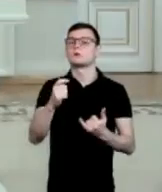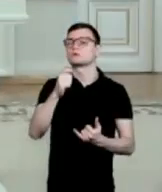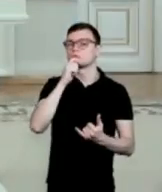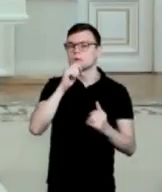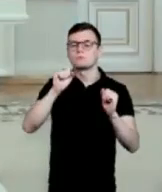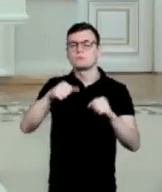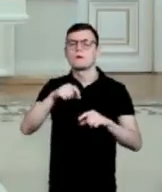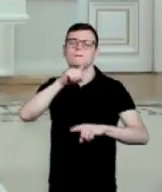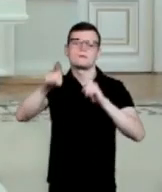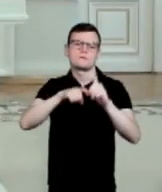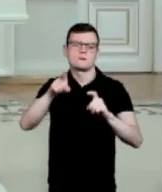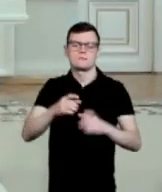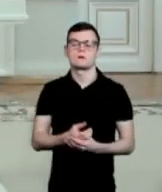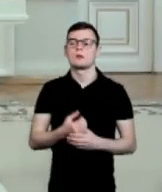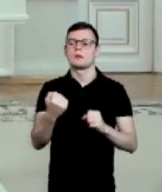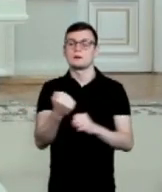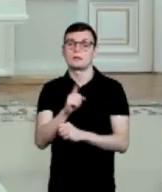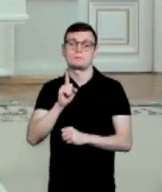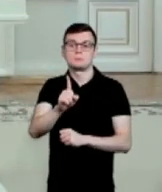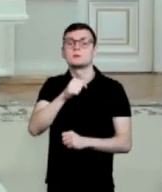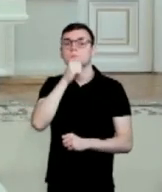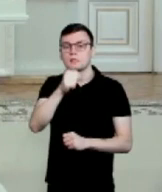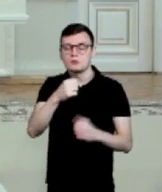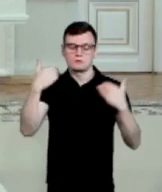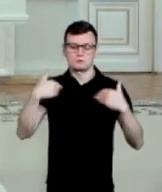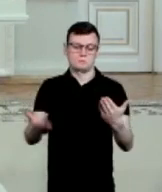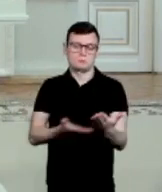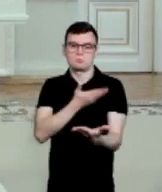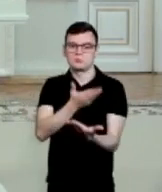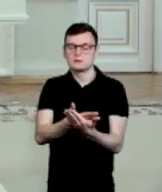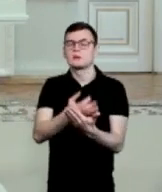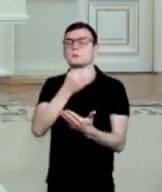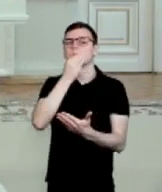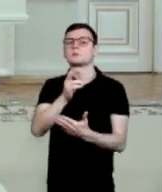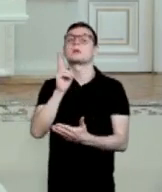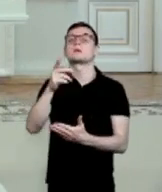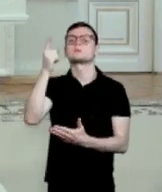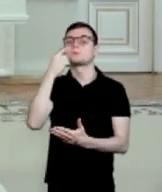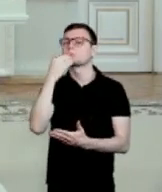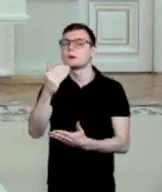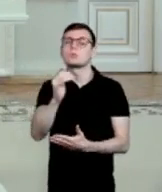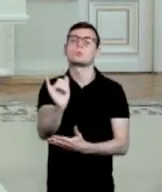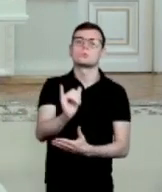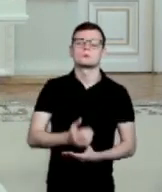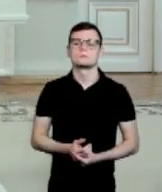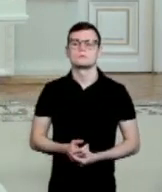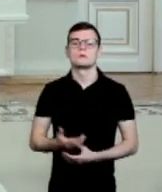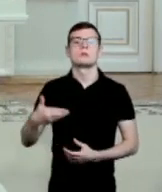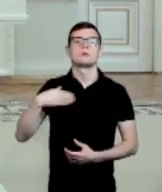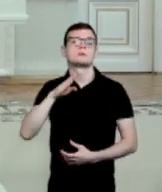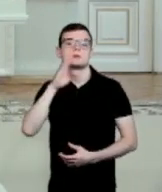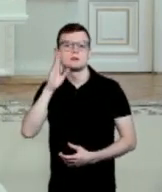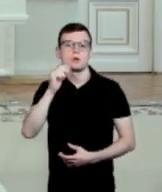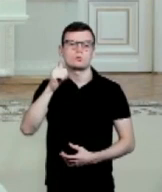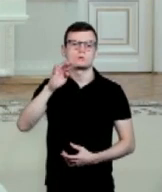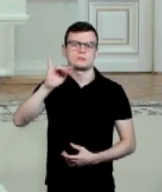užduoti klausimus. Prašau prieiti prie mikrofono, prisistatyti ir nurodyti, kam adresuojate savo klausimą. Labas rytas, Augustas